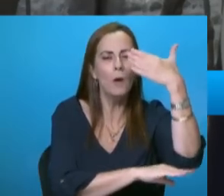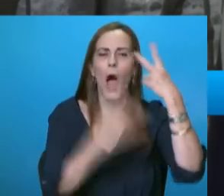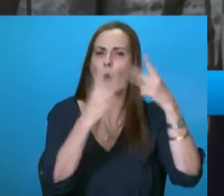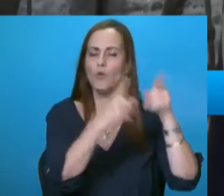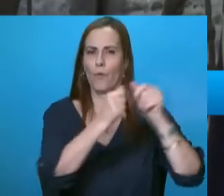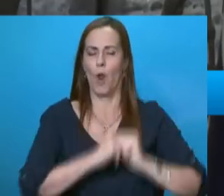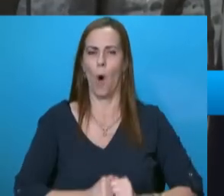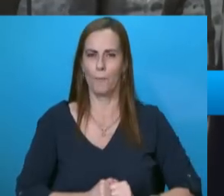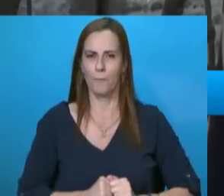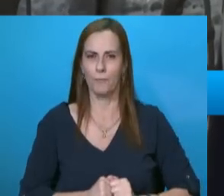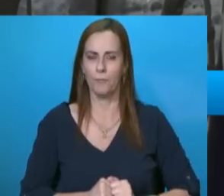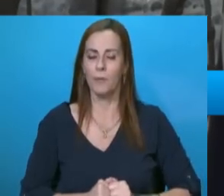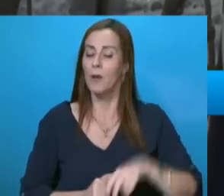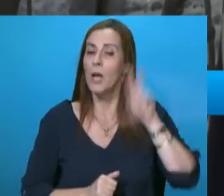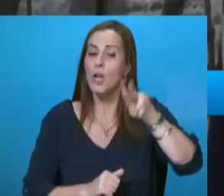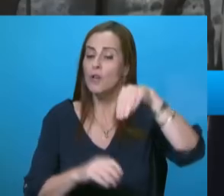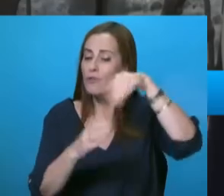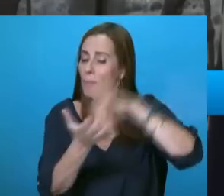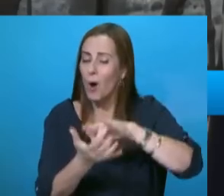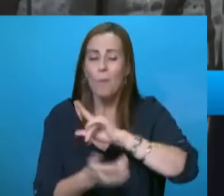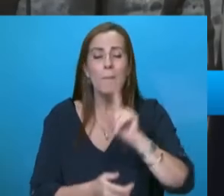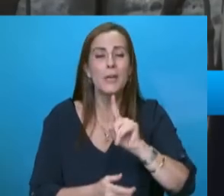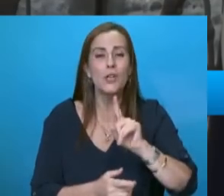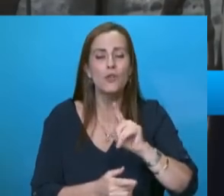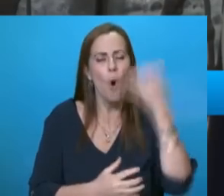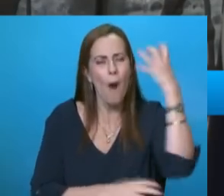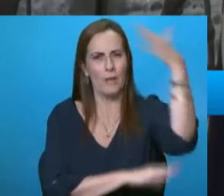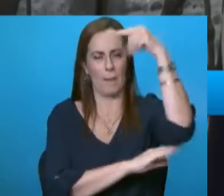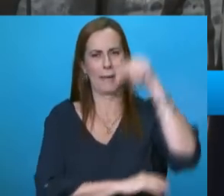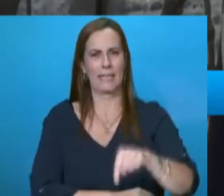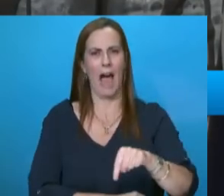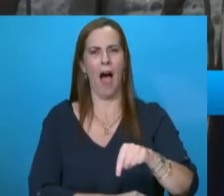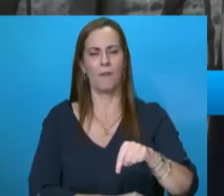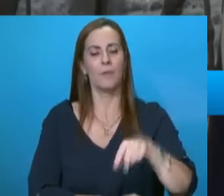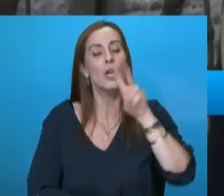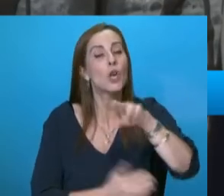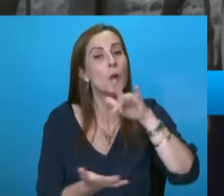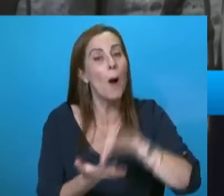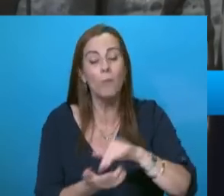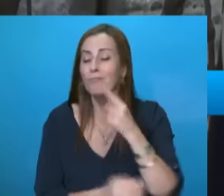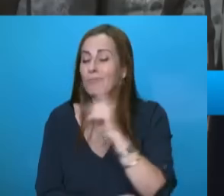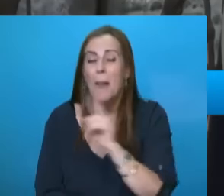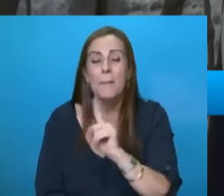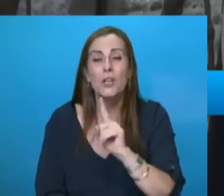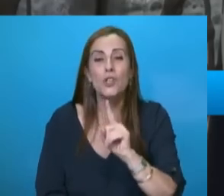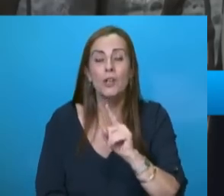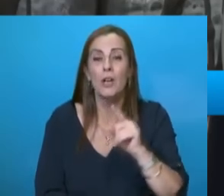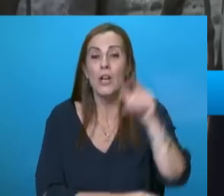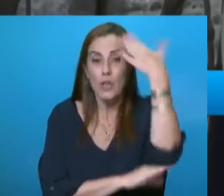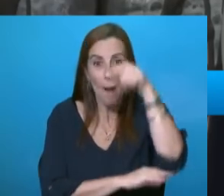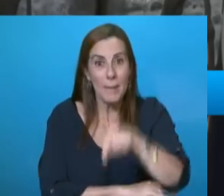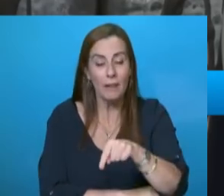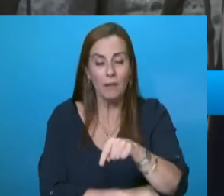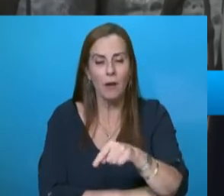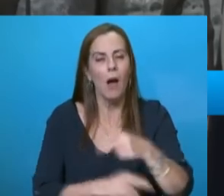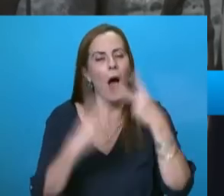עיניו. יהיה במקום לכל מי שהוא פטריוט ישראלי. יהיה במקום לכל מי שקיומו של המדינה